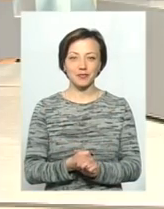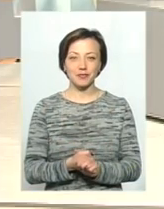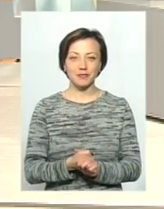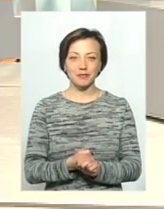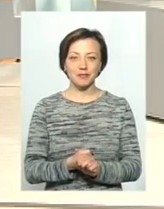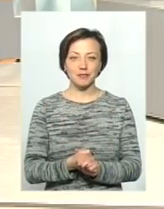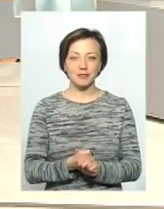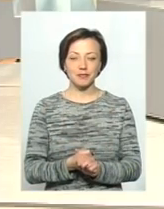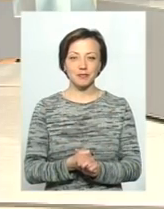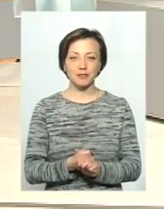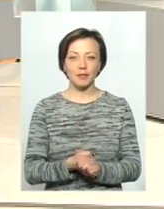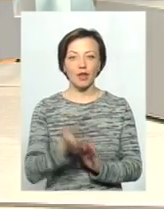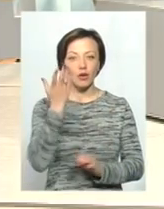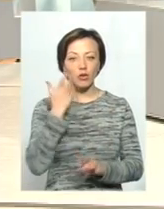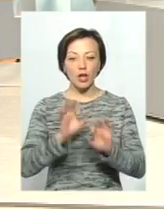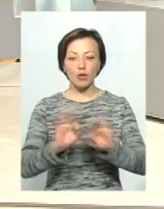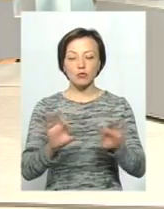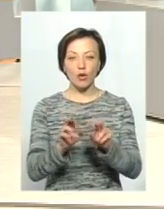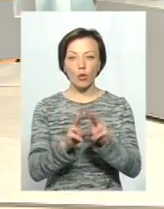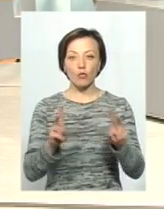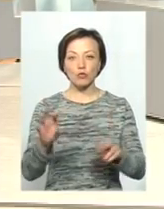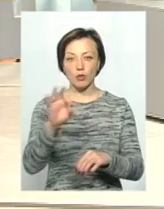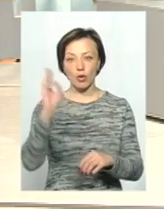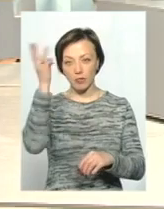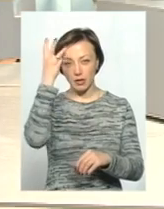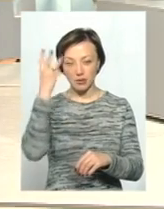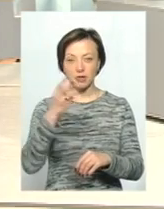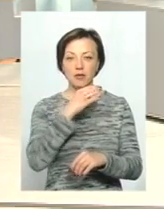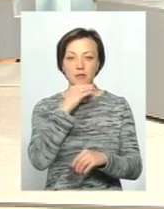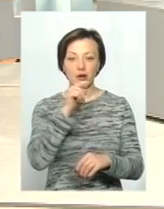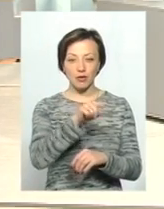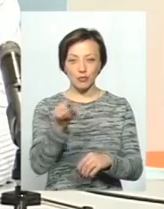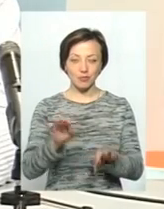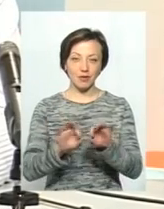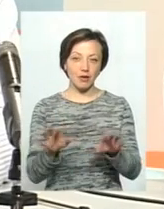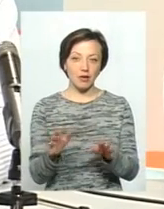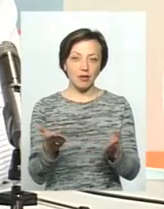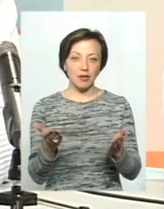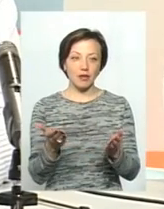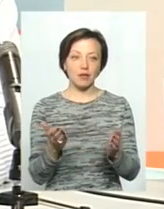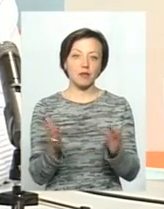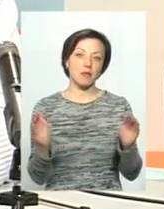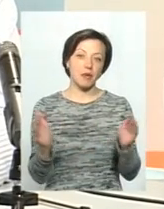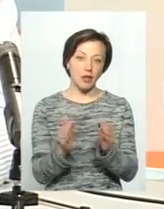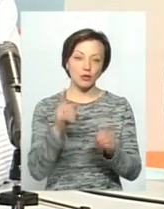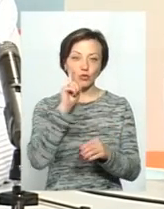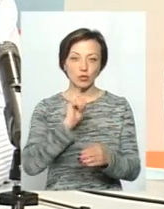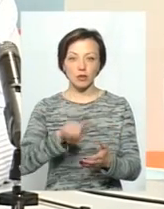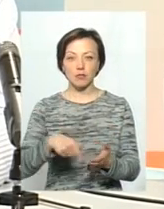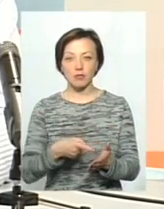Ну, коли розповідаєш комусь про Хмельницьке, а приходиться розповідати багатьом, то каже, це невелике зручне місто,